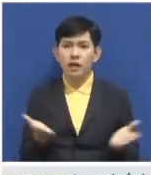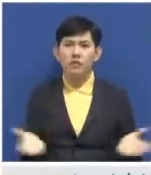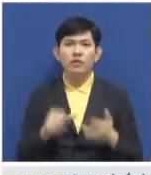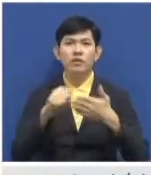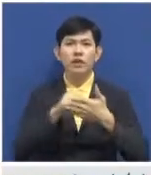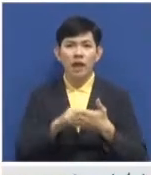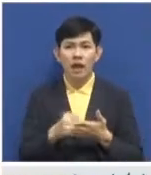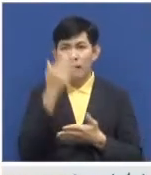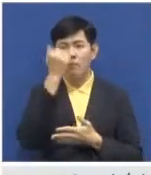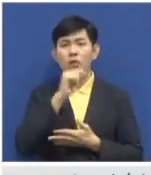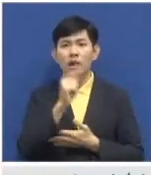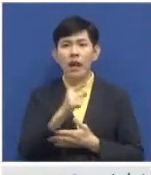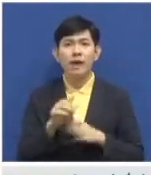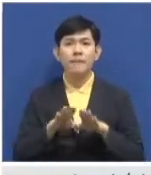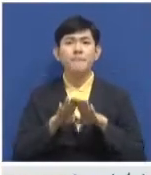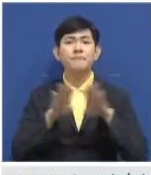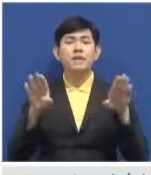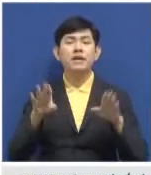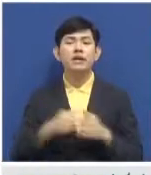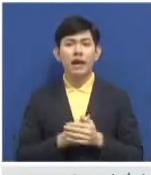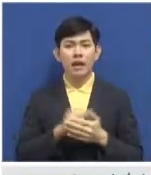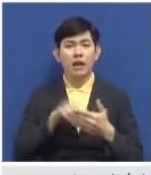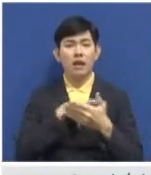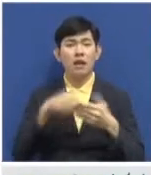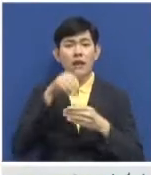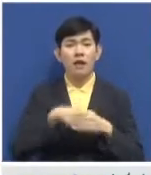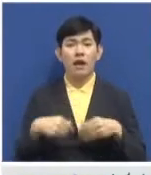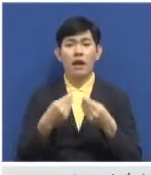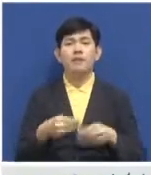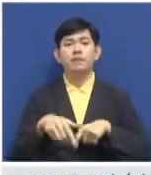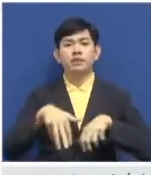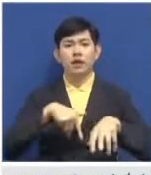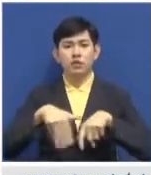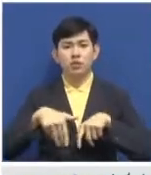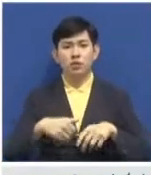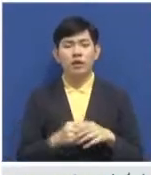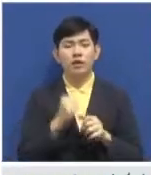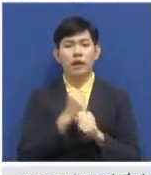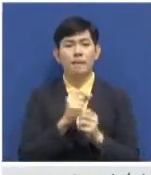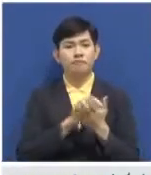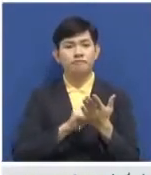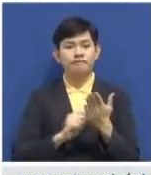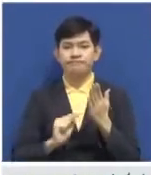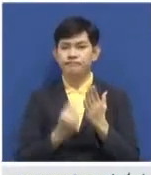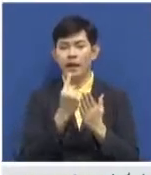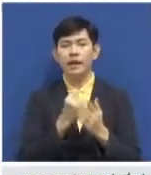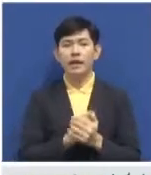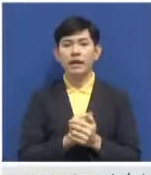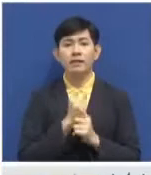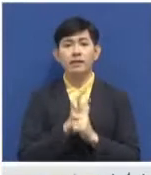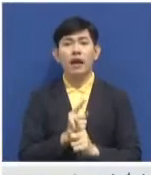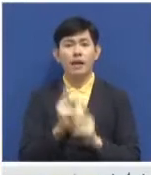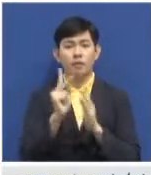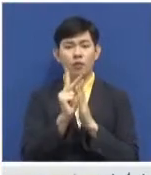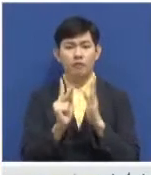ธรรมนูญเพื่อเปิดทางให้มีการเลือกตั้งสภาร่างรัฐธรรมนูญขึ้นมาจากประชาชนแล้วร่างรัฐธรรมนูญใหม่ทั้งฉบับโดยยึดหลักระบอบประชาธิปไต